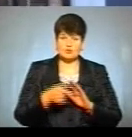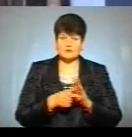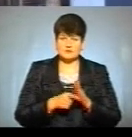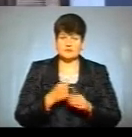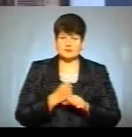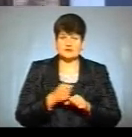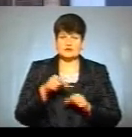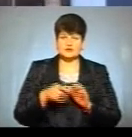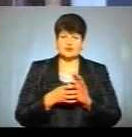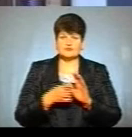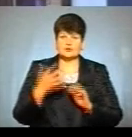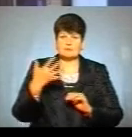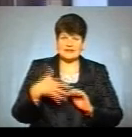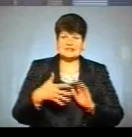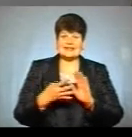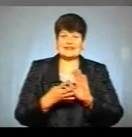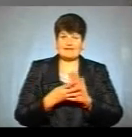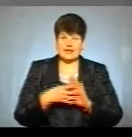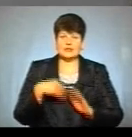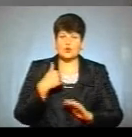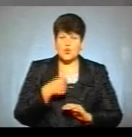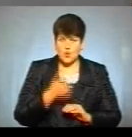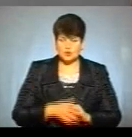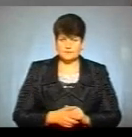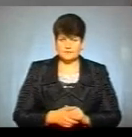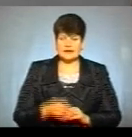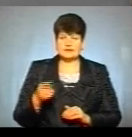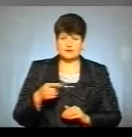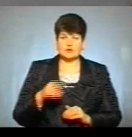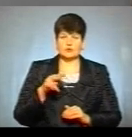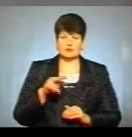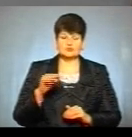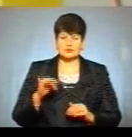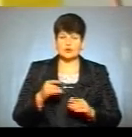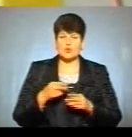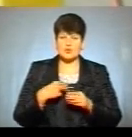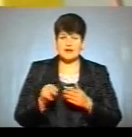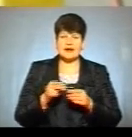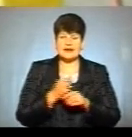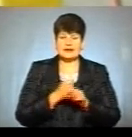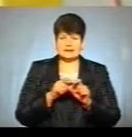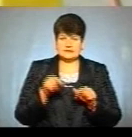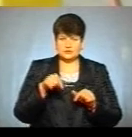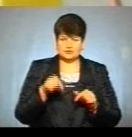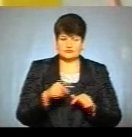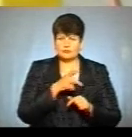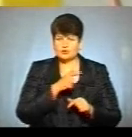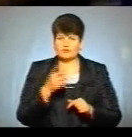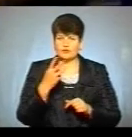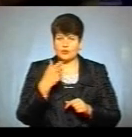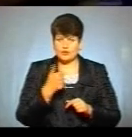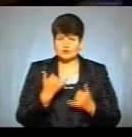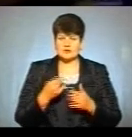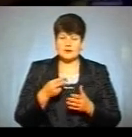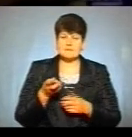з 1959 року. Тернополянка Любов Чука скупує ліки у цій аптеці впродовж 3 років. Сьогодні прийшла,